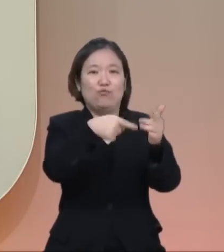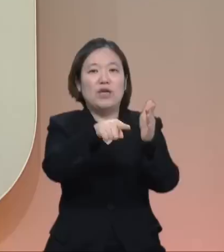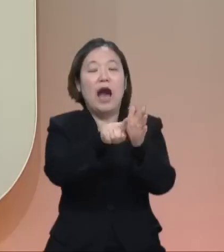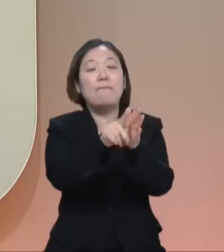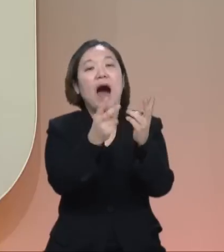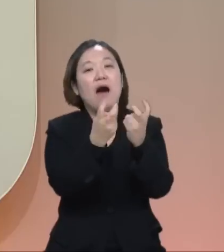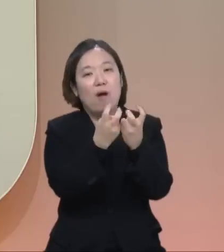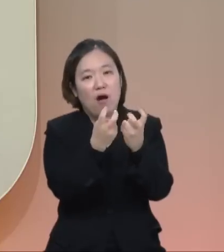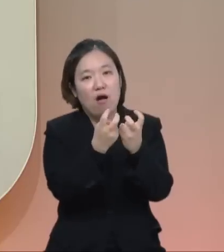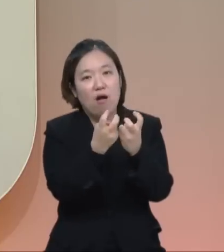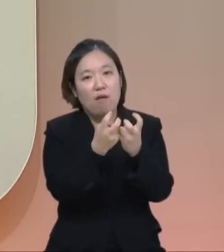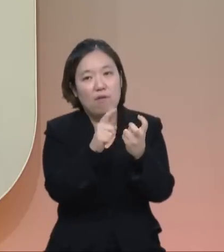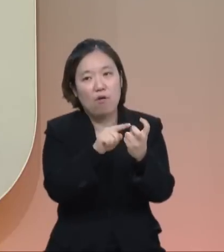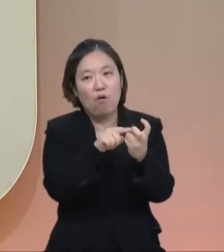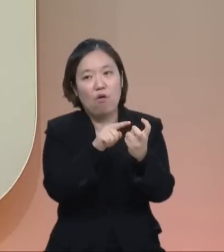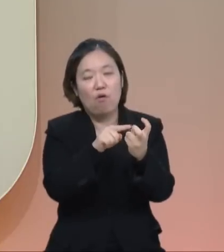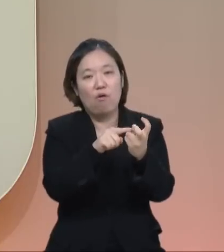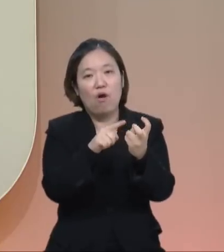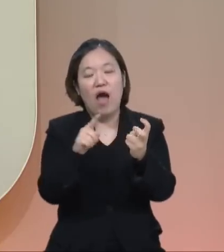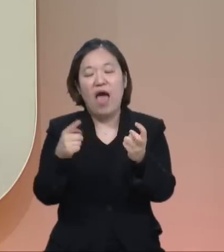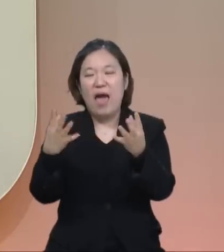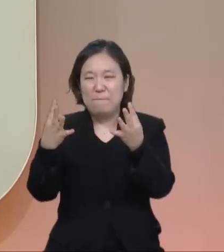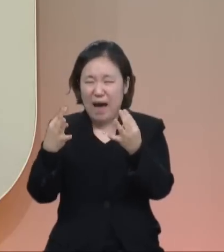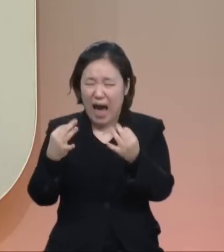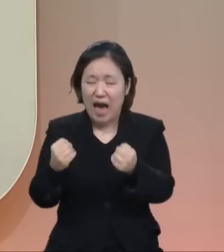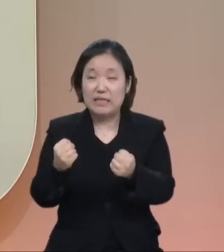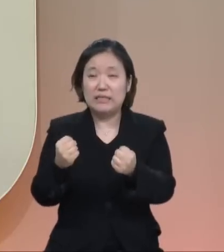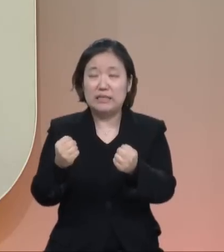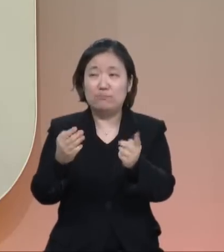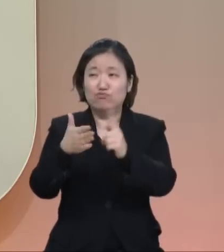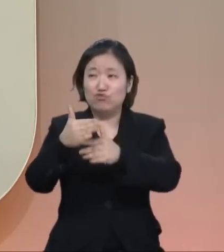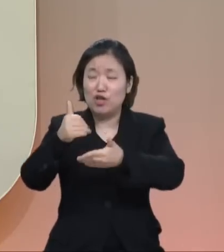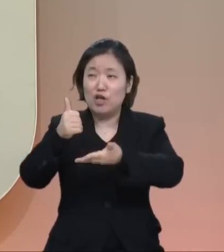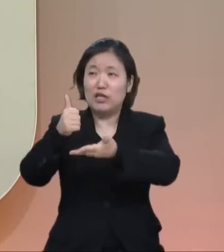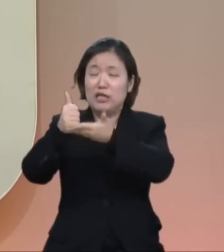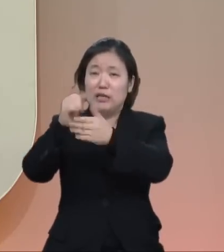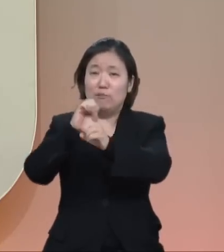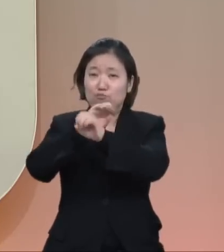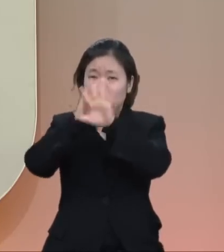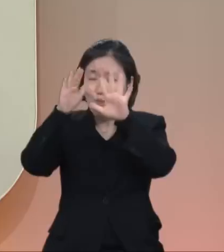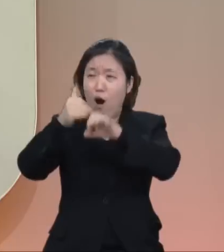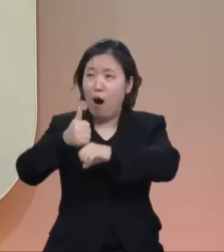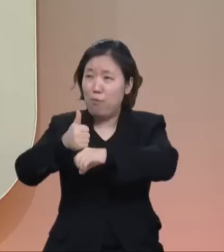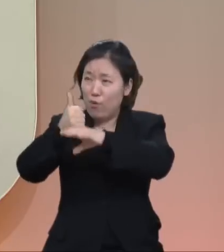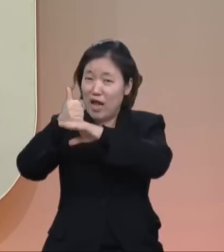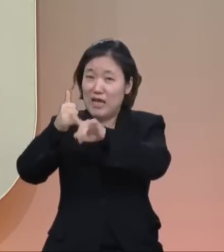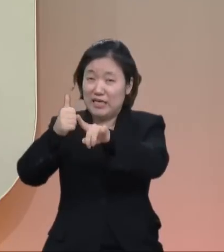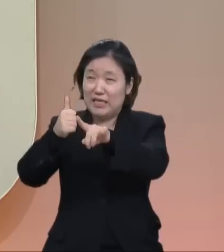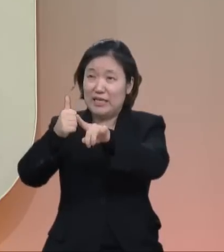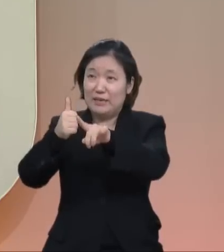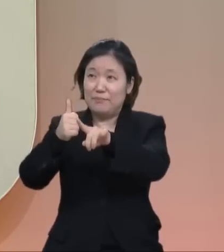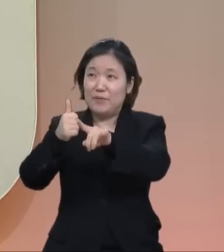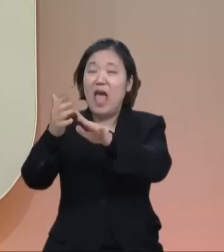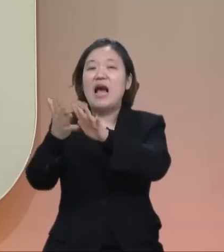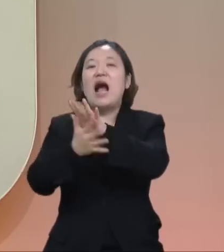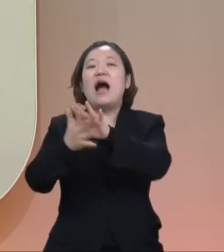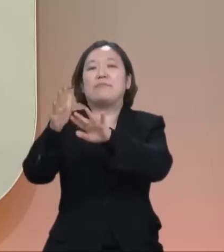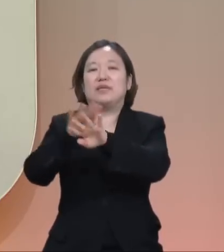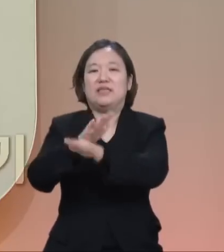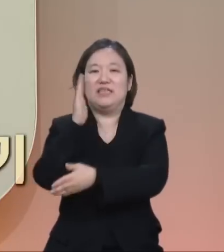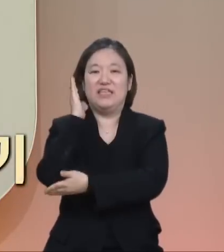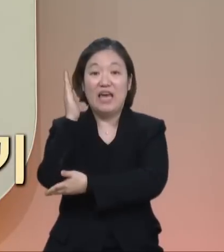방편법으로써 이러한 수많은 불보살님들의 가피 이야기 영험담들을 다 채록을